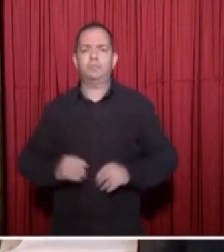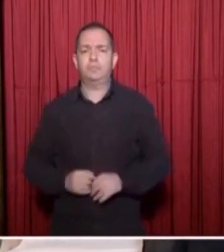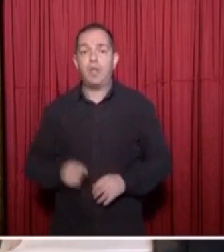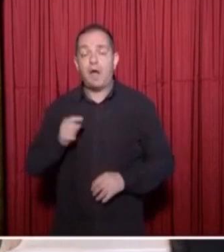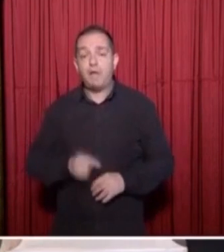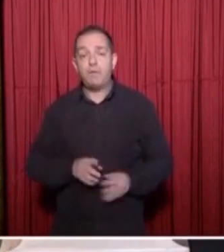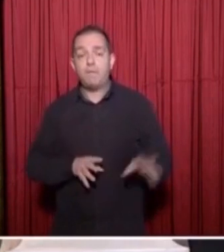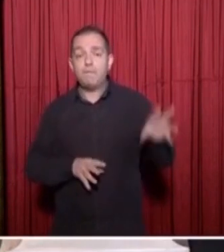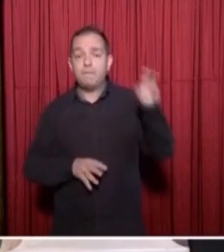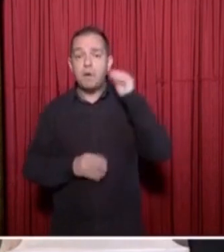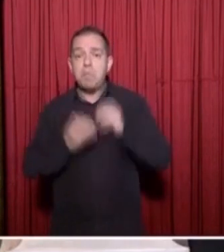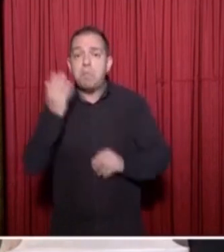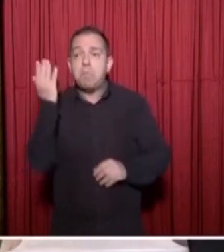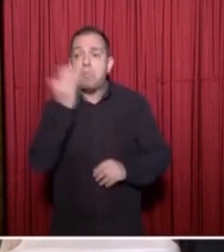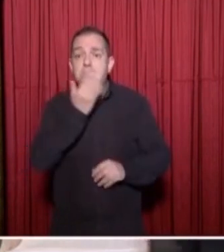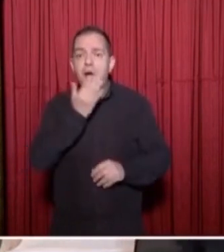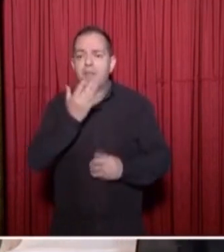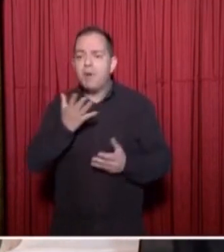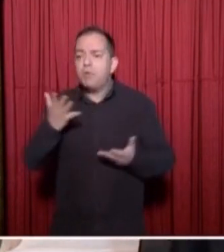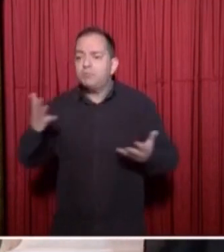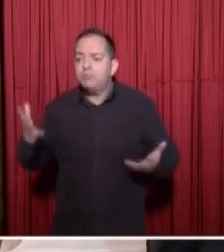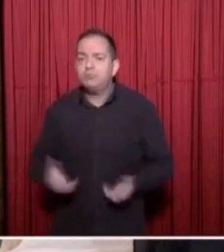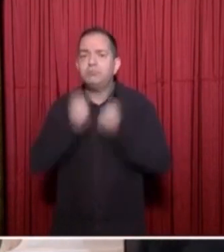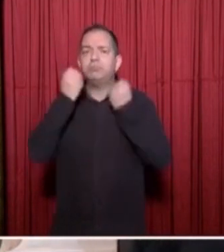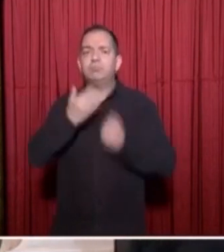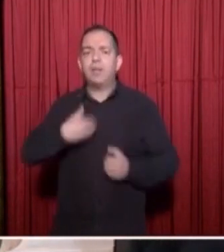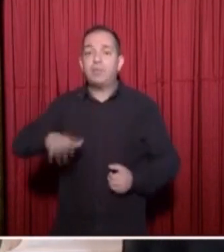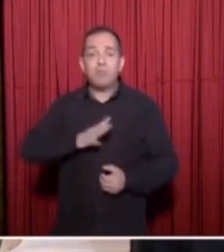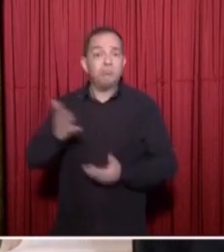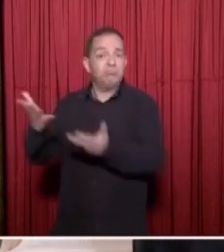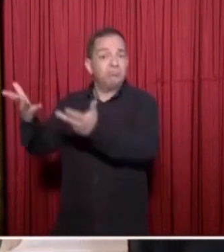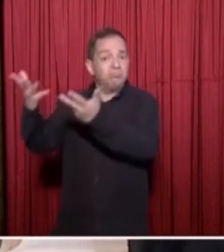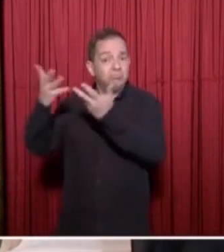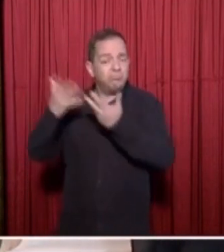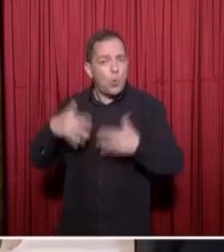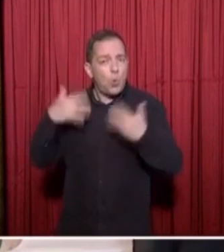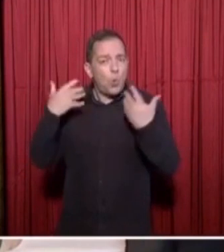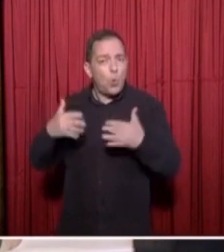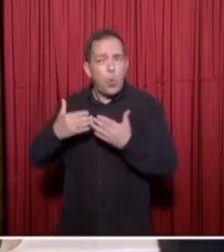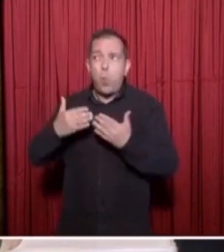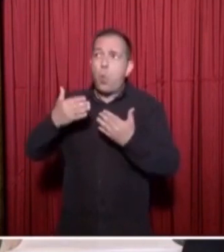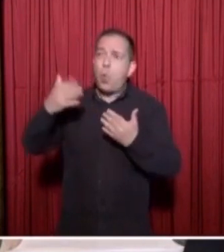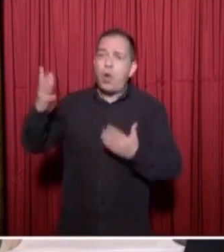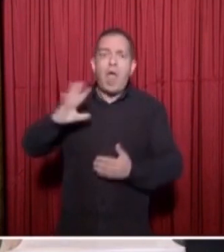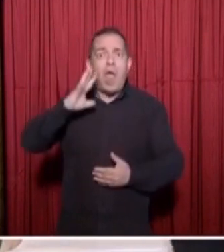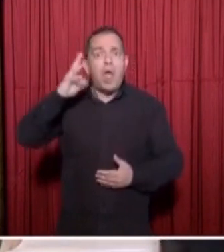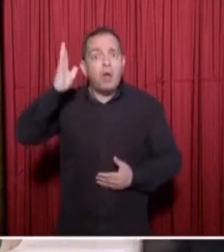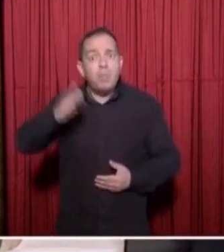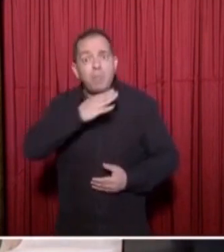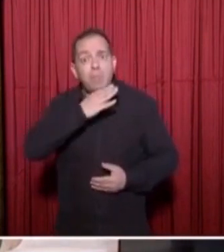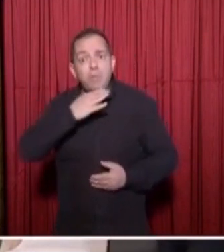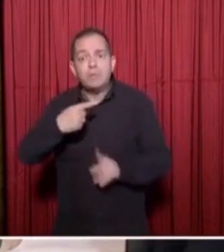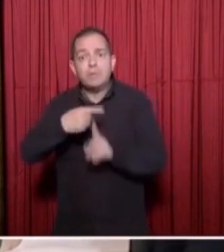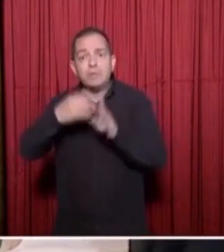της σωτηρίας, της αγάπης του Θεού για τον άνθρωπο, της απερινοήτου αγάπης μέχρι το σταυρό και το θάνατο,